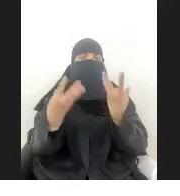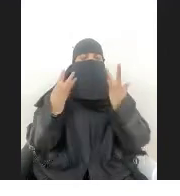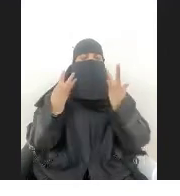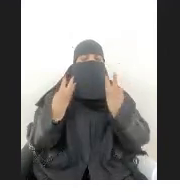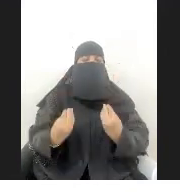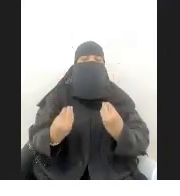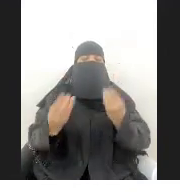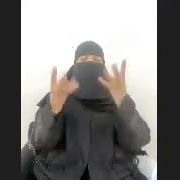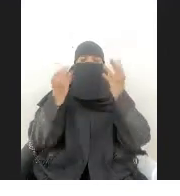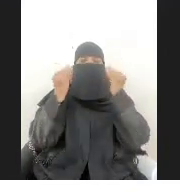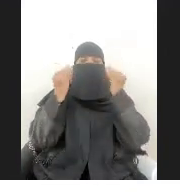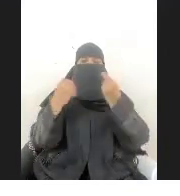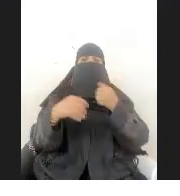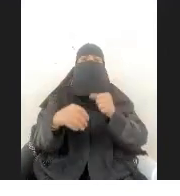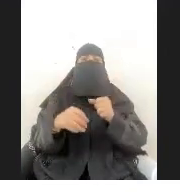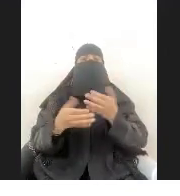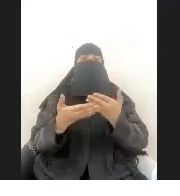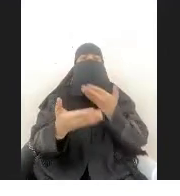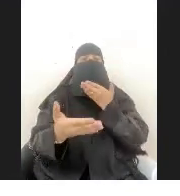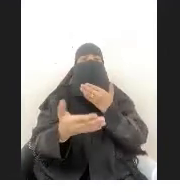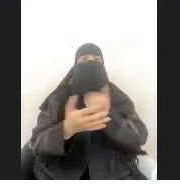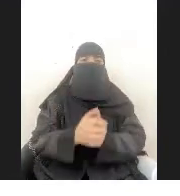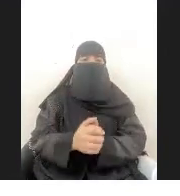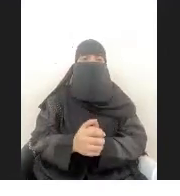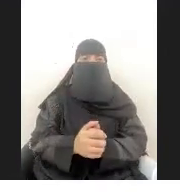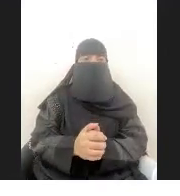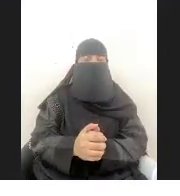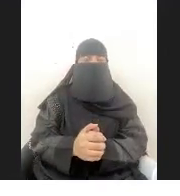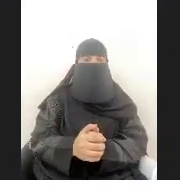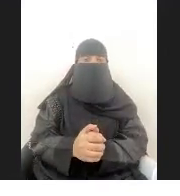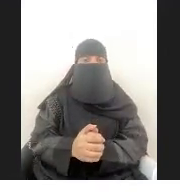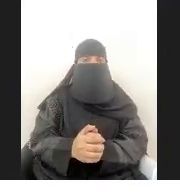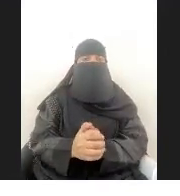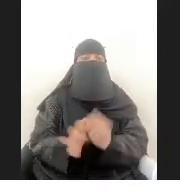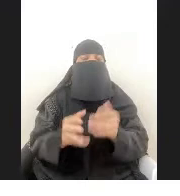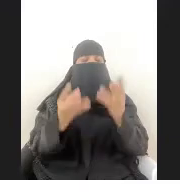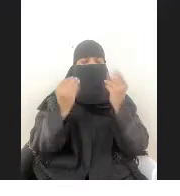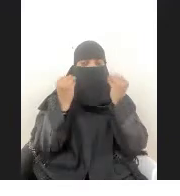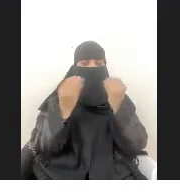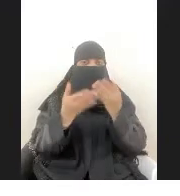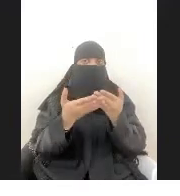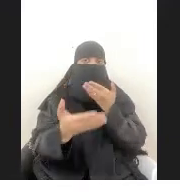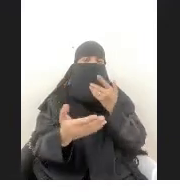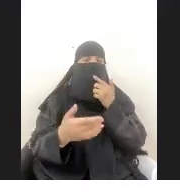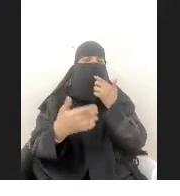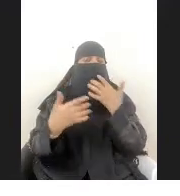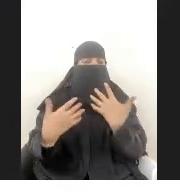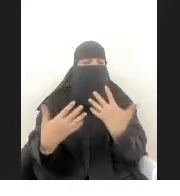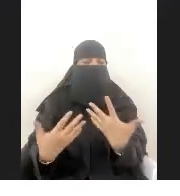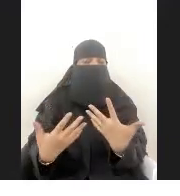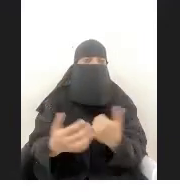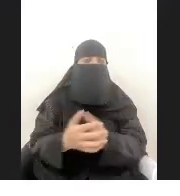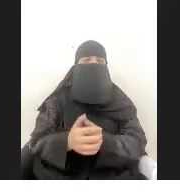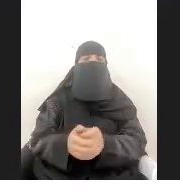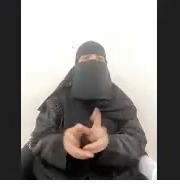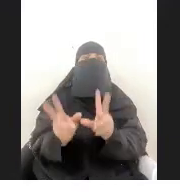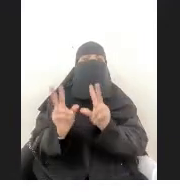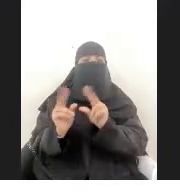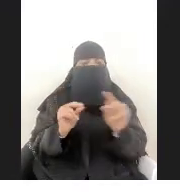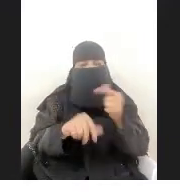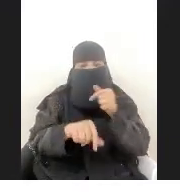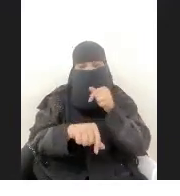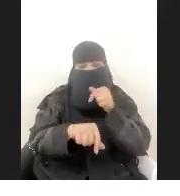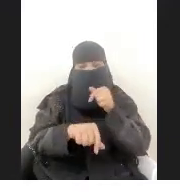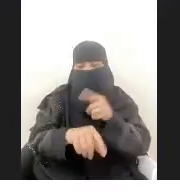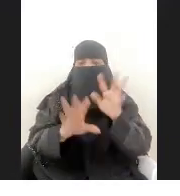والكونفينينس حق التعلم عن بعد، إن هي تعلم عن بعد بيديهم مرونة أكثر، في نفس الوقت